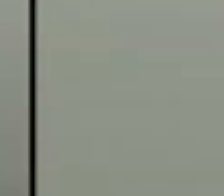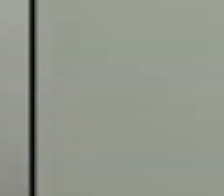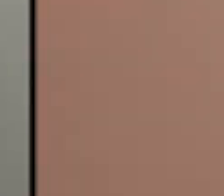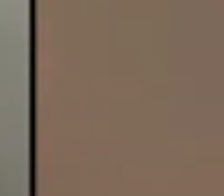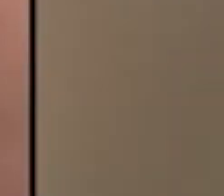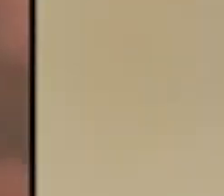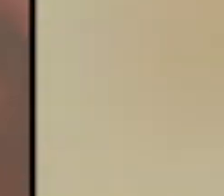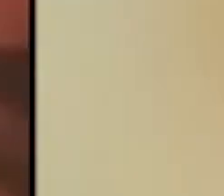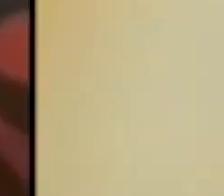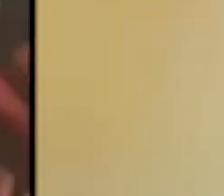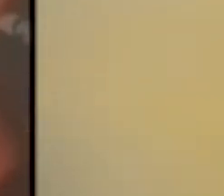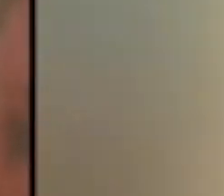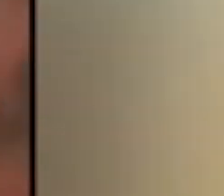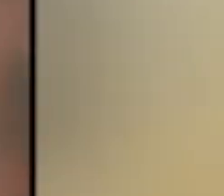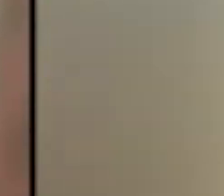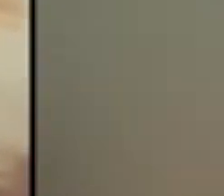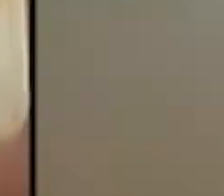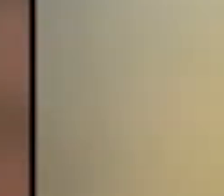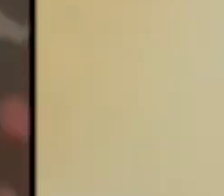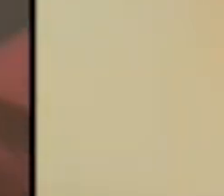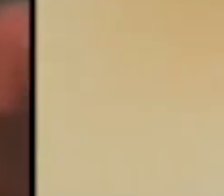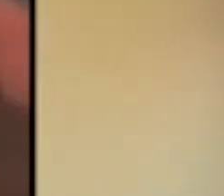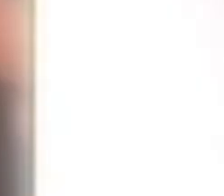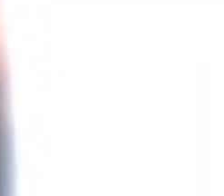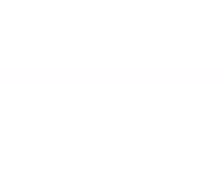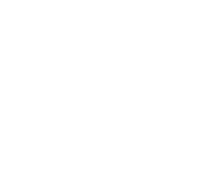Tegal dievakuasi karena menderita hipotermia.